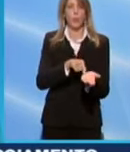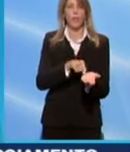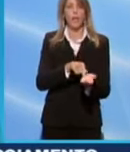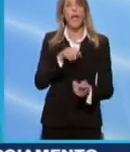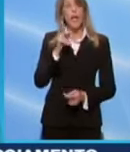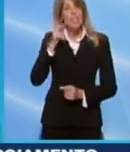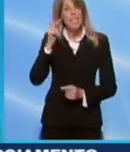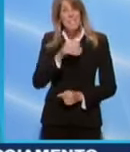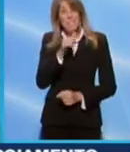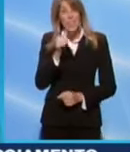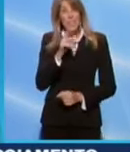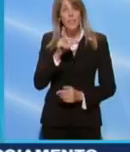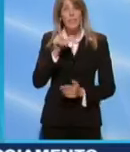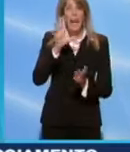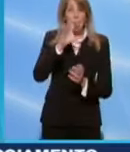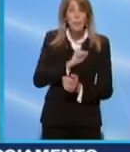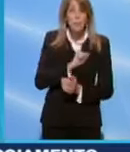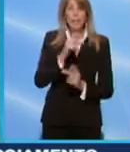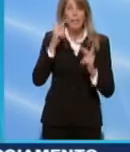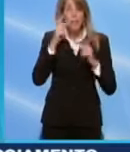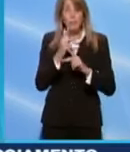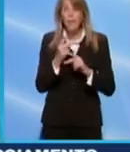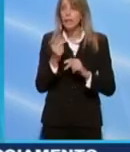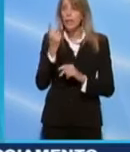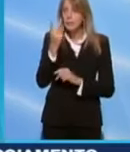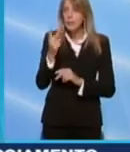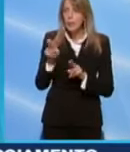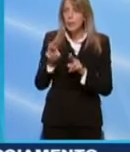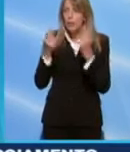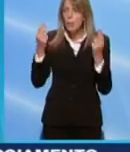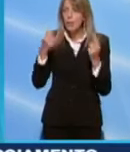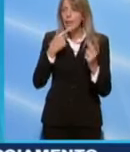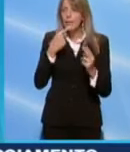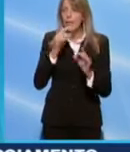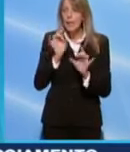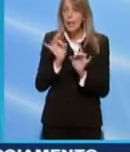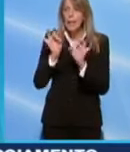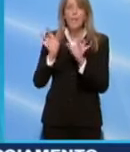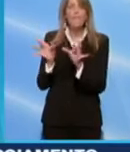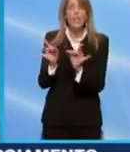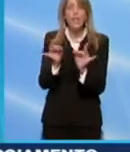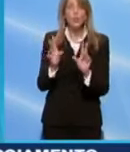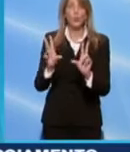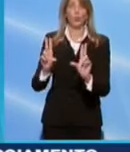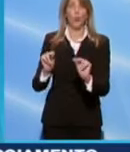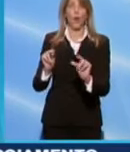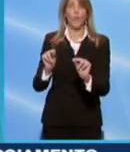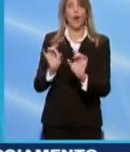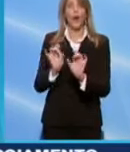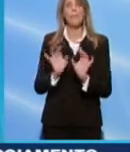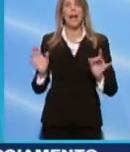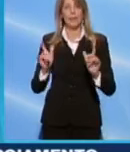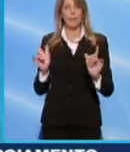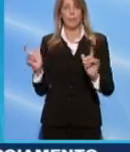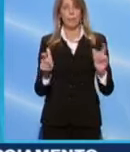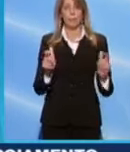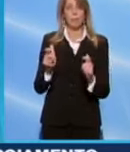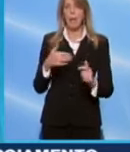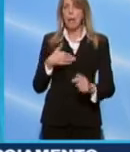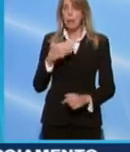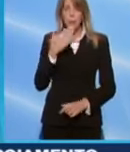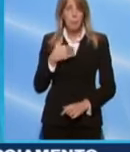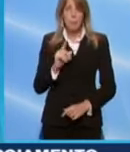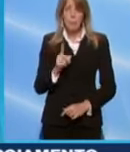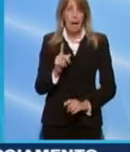a individuare i nuovi positivi e ad arginare la pandemia. Non mi sembra che abbia arginato la pandemia e i nuovi